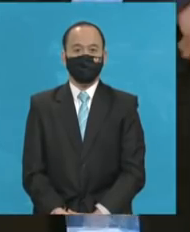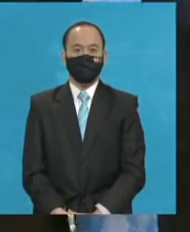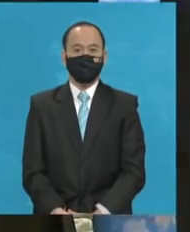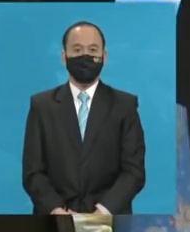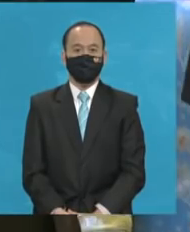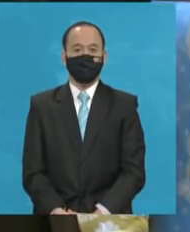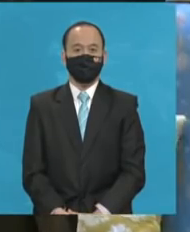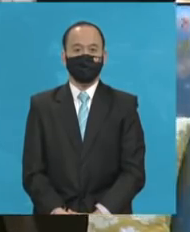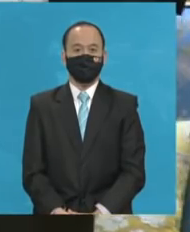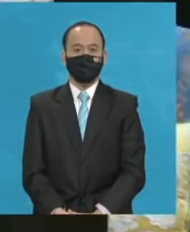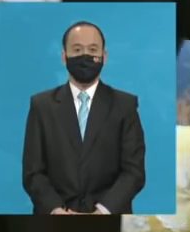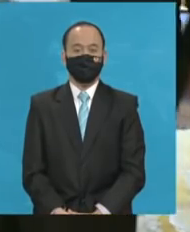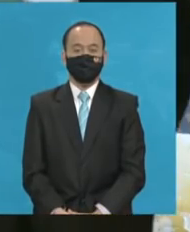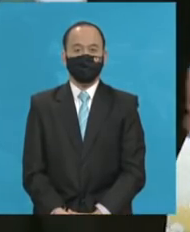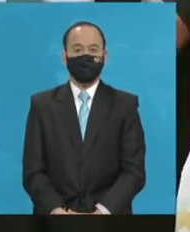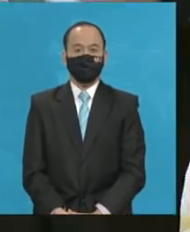sungguh-sungguh